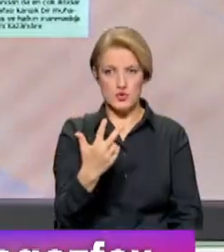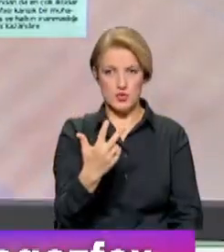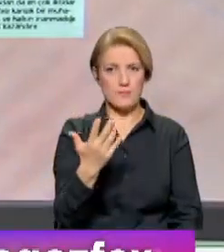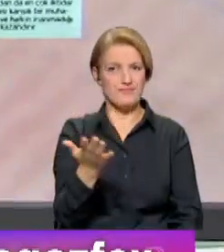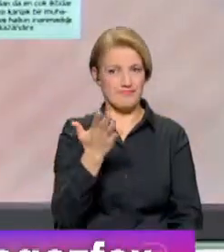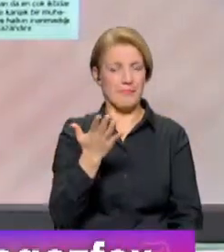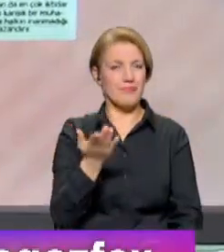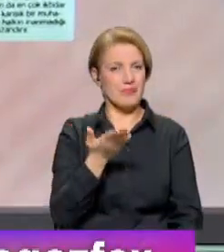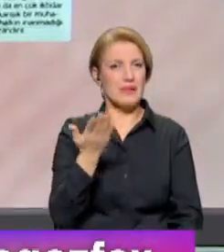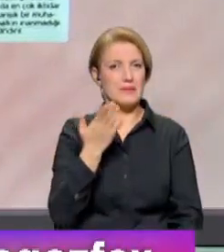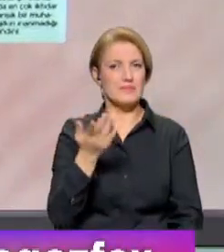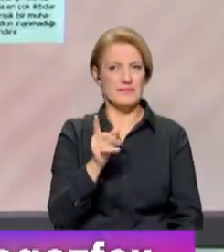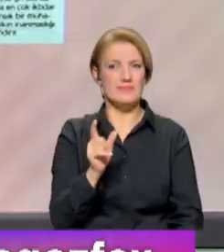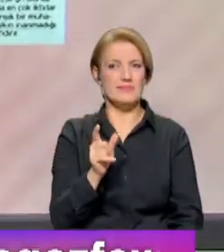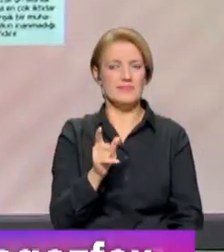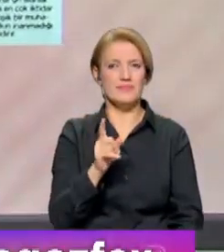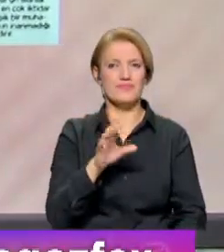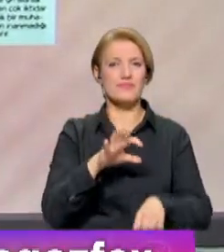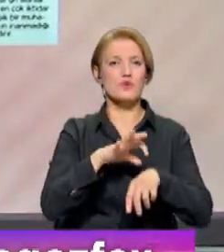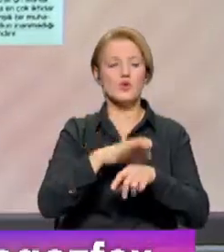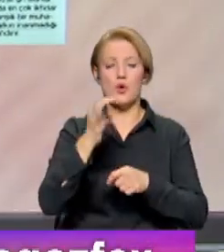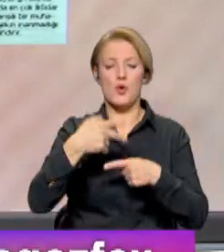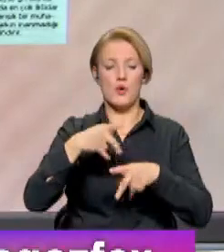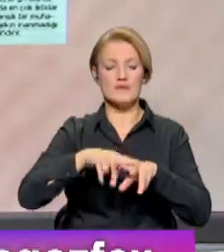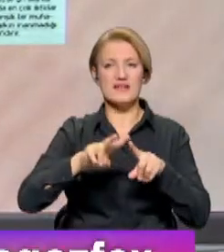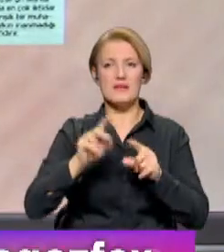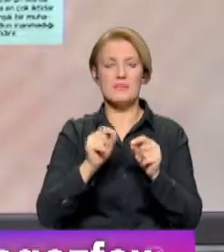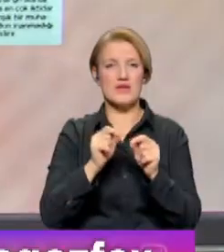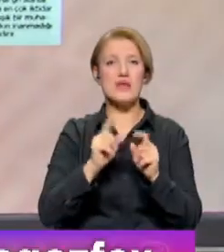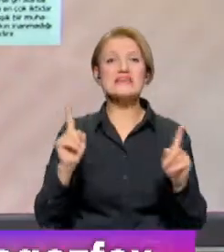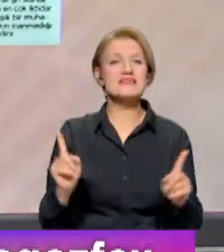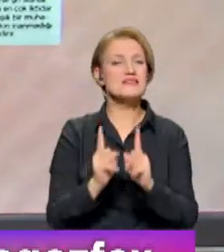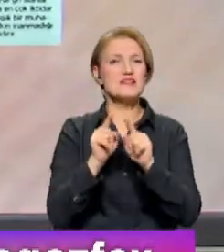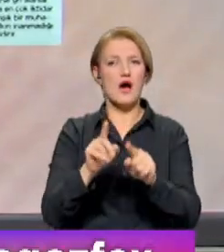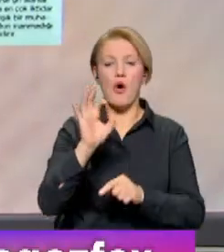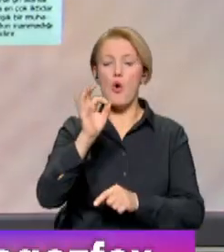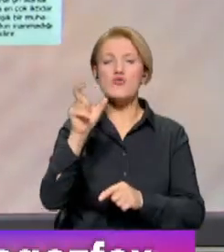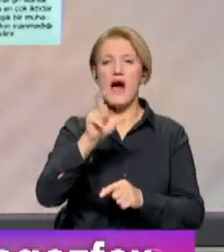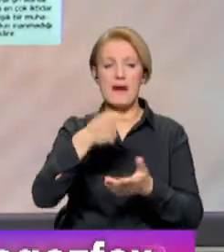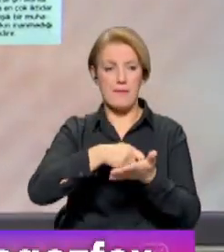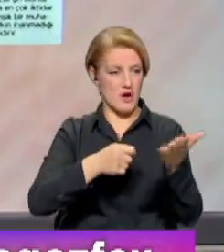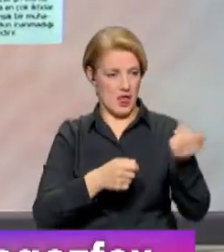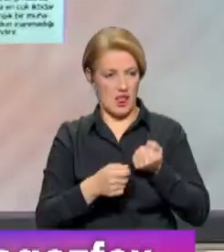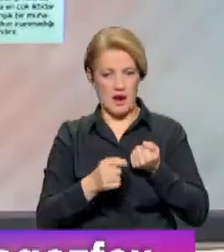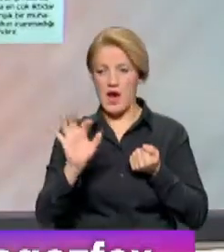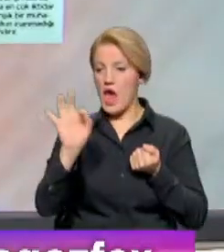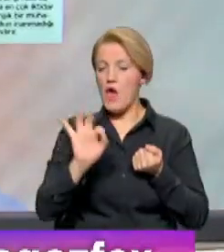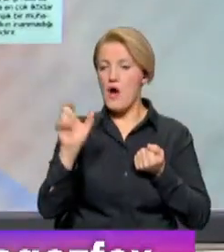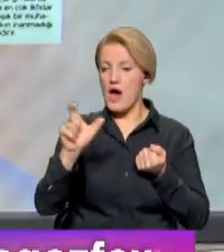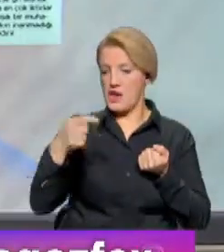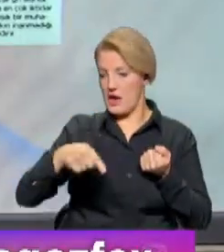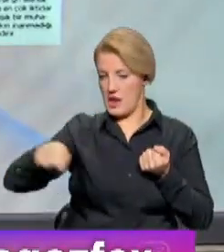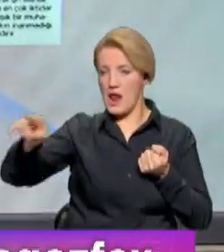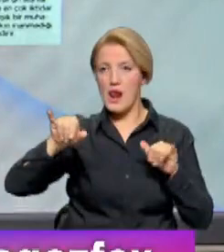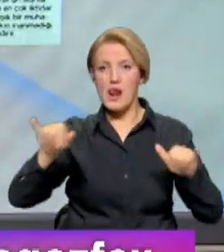burada biraz daha böyle terimleri kullanıyor Doktor Ozan Bingöl işin özeti şu; Ocak ayında aldığınız maaşı Eylül ayından itibaren